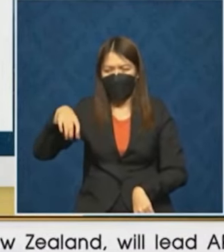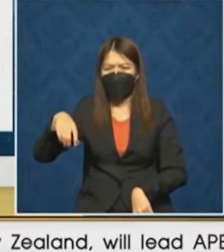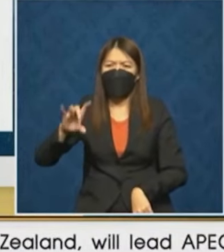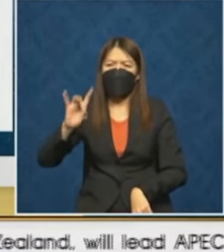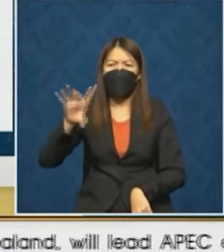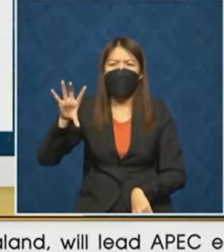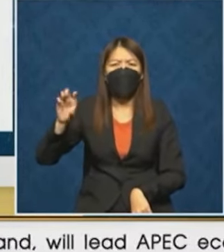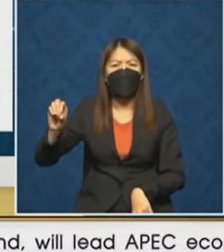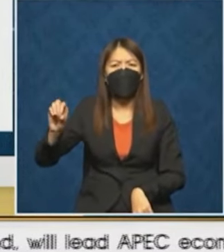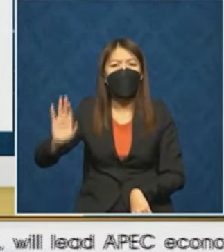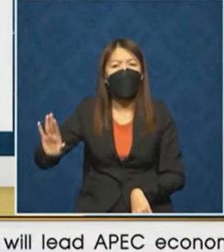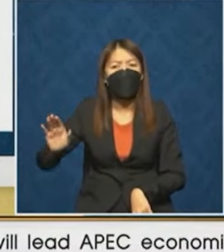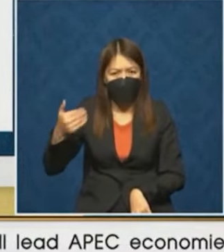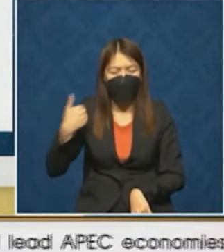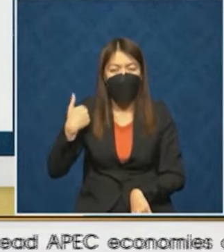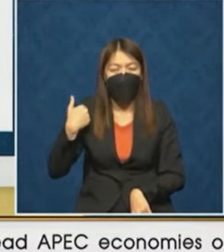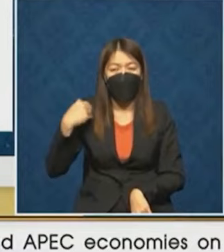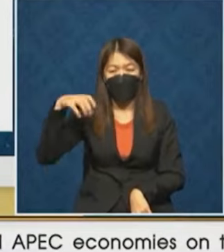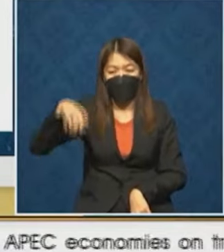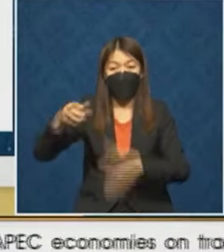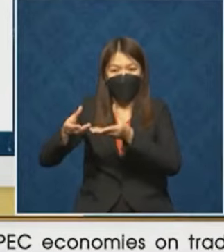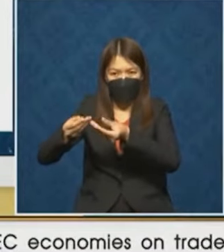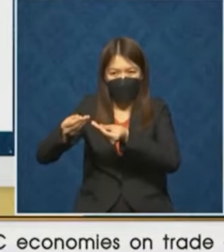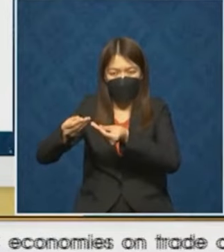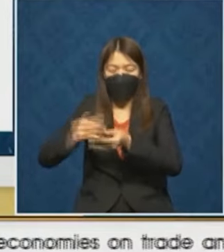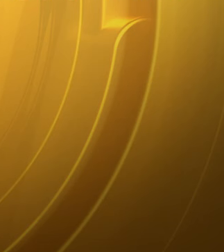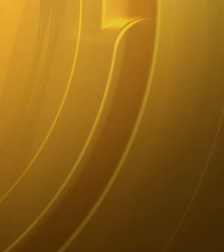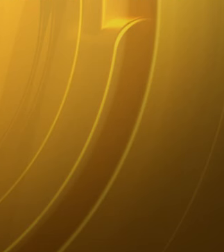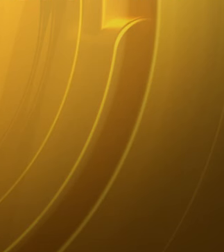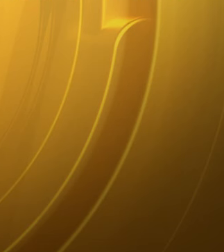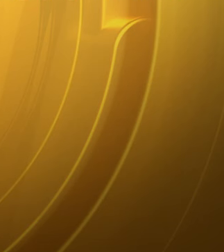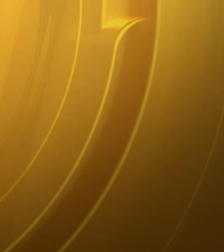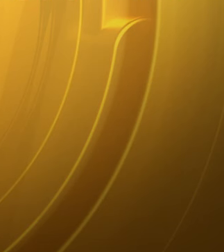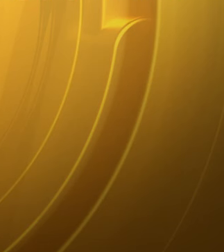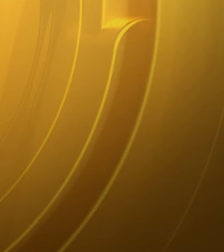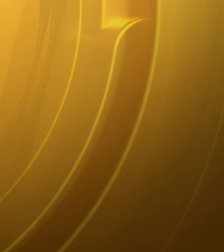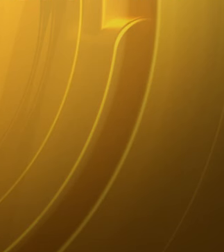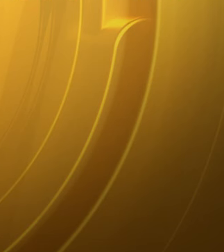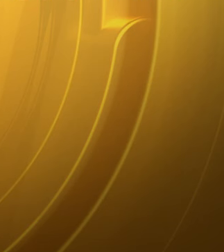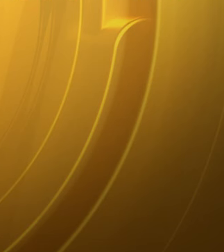นั่นคือการชี้แจงของรัฐมนตรีช่วยมหาดไทย